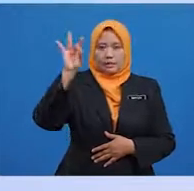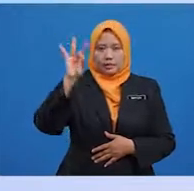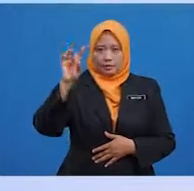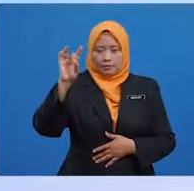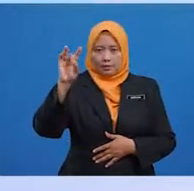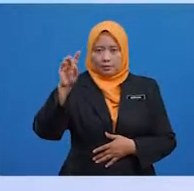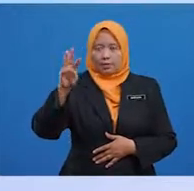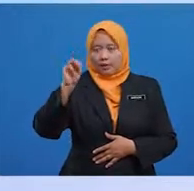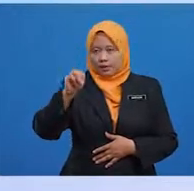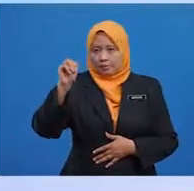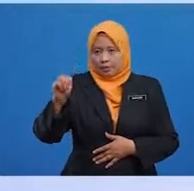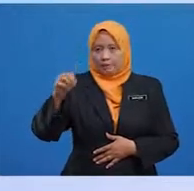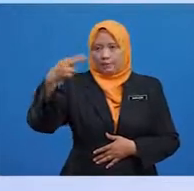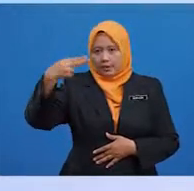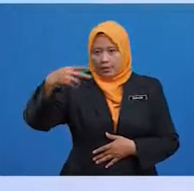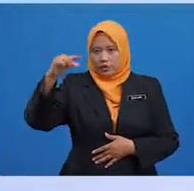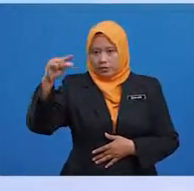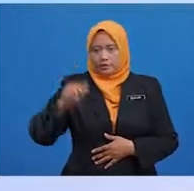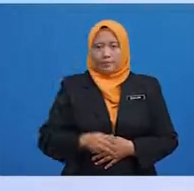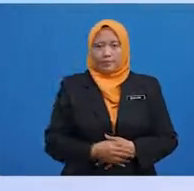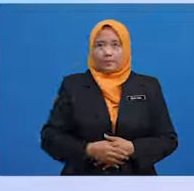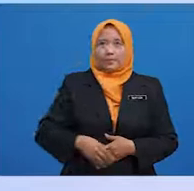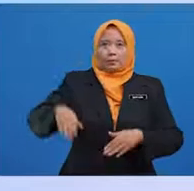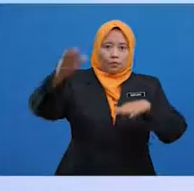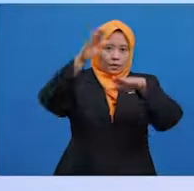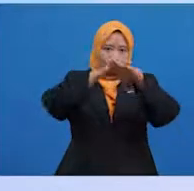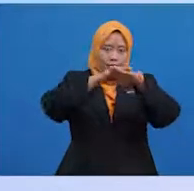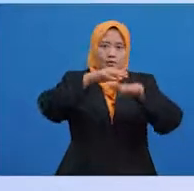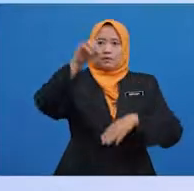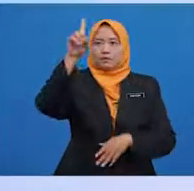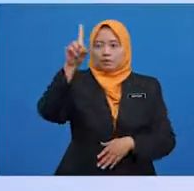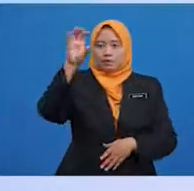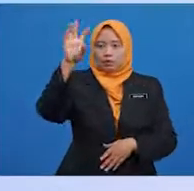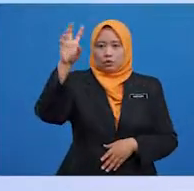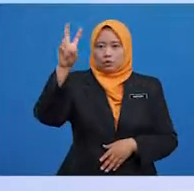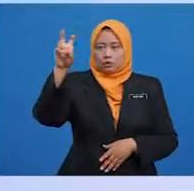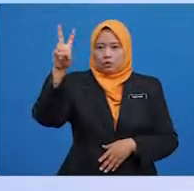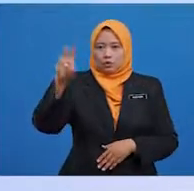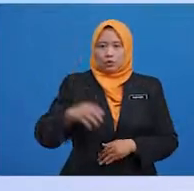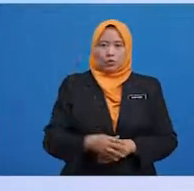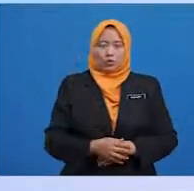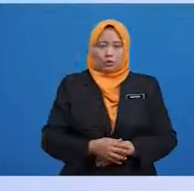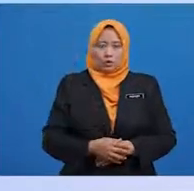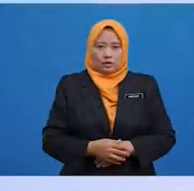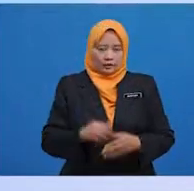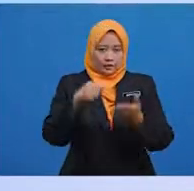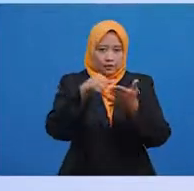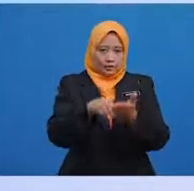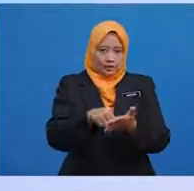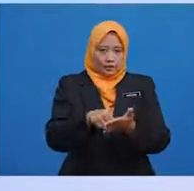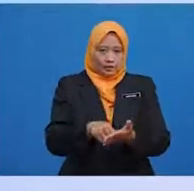mmHg. Nombor atas, 120, menunjukkan tekanan ke atas pembuluh